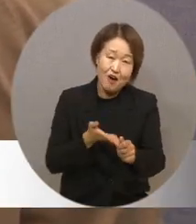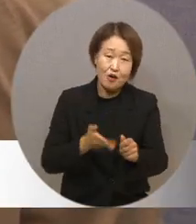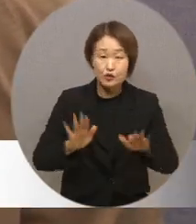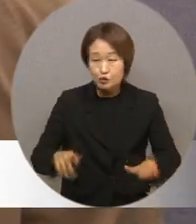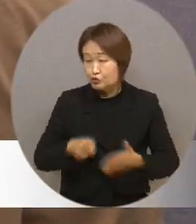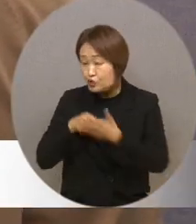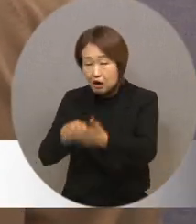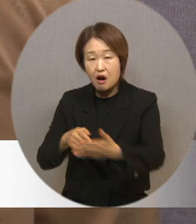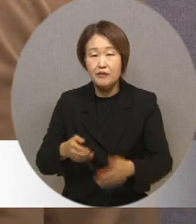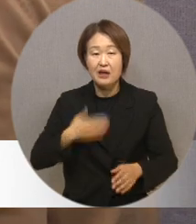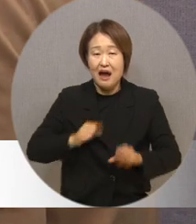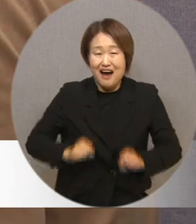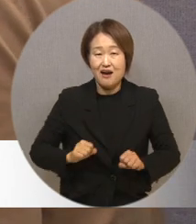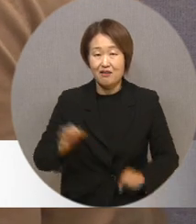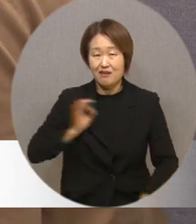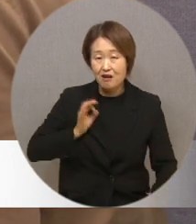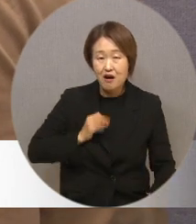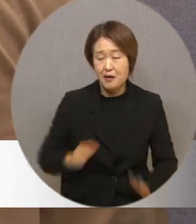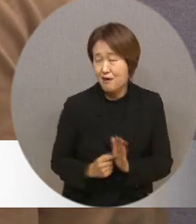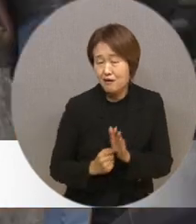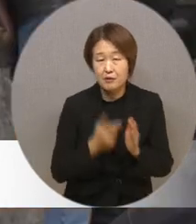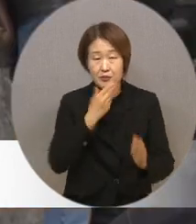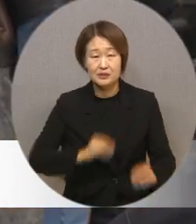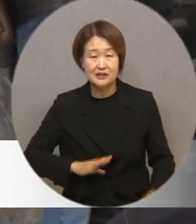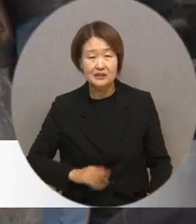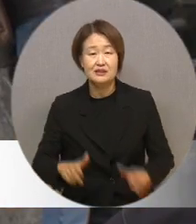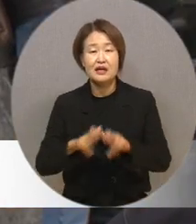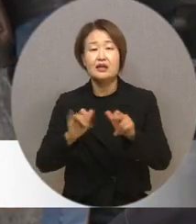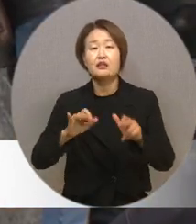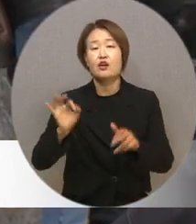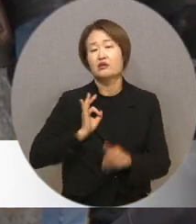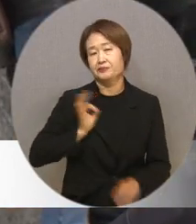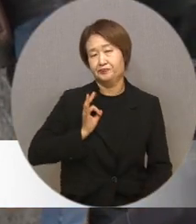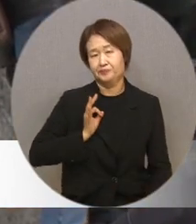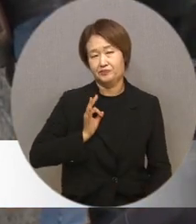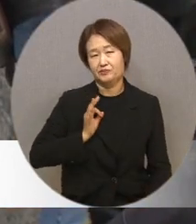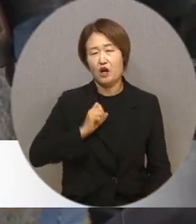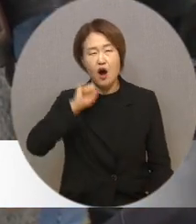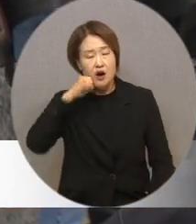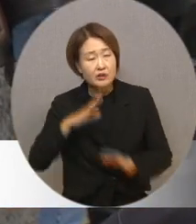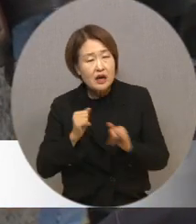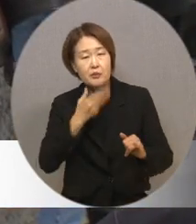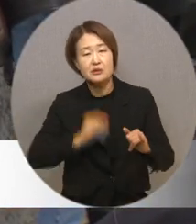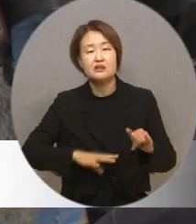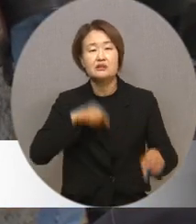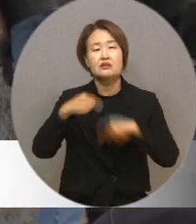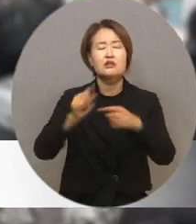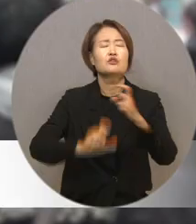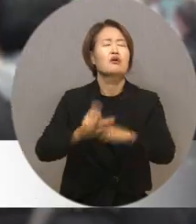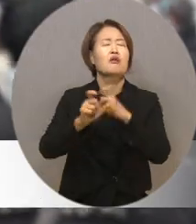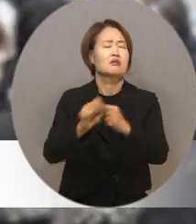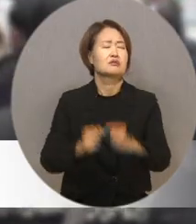중인 생계급여, 긴급복지, 장애인연금 등 각종 약자복지 정책도